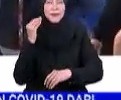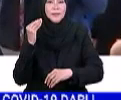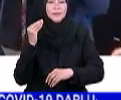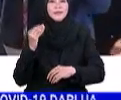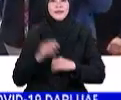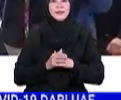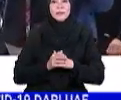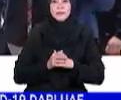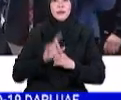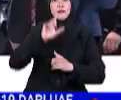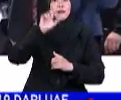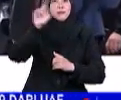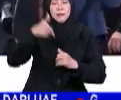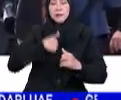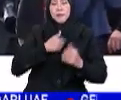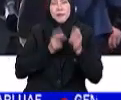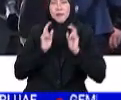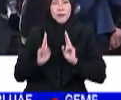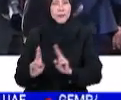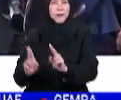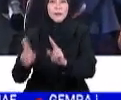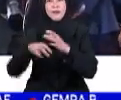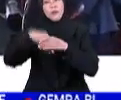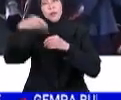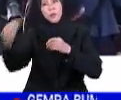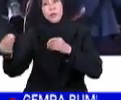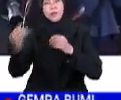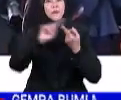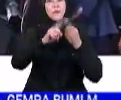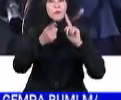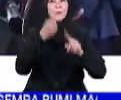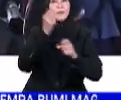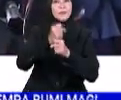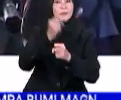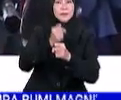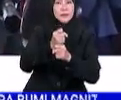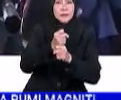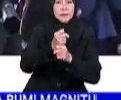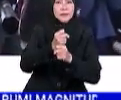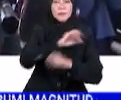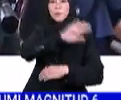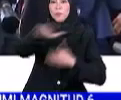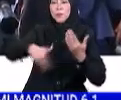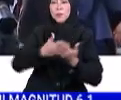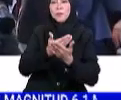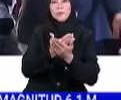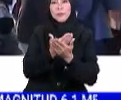Masa tengah visi tu terus keluar, saya punya rakan-rakan kerja semua